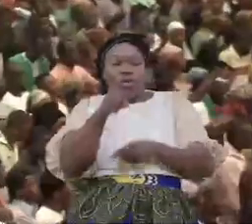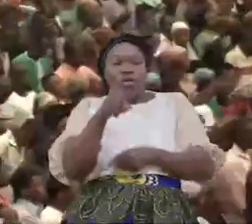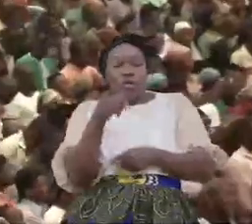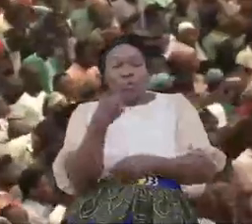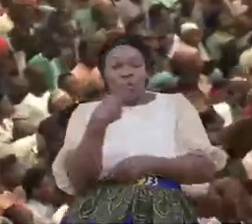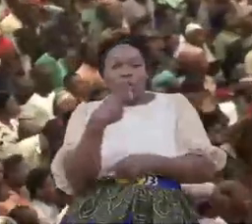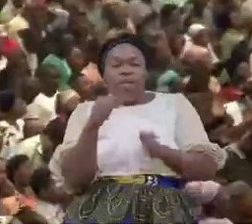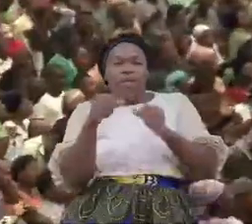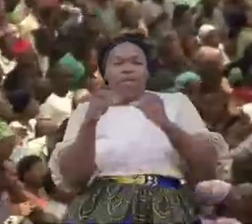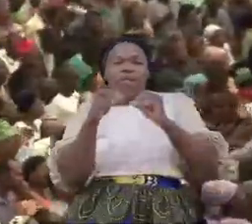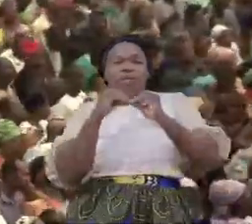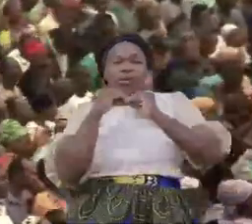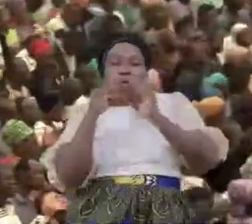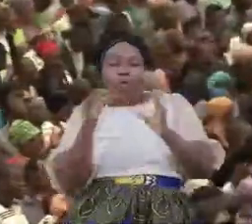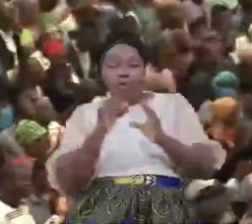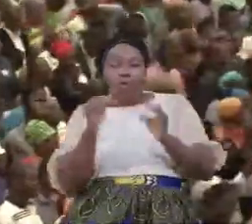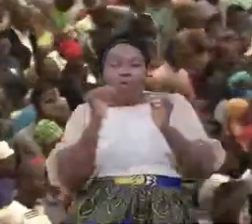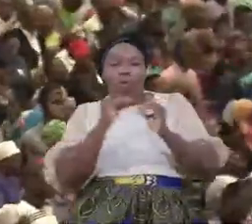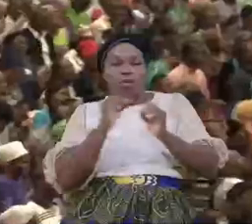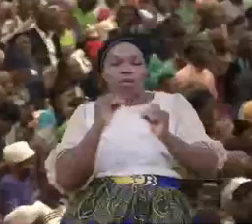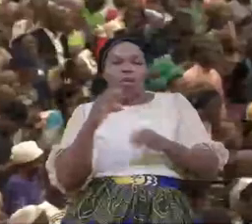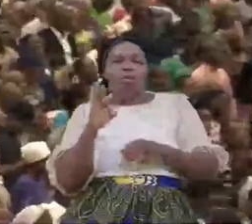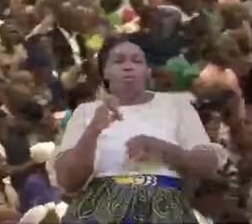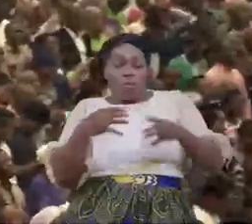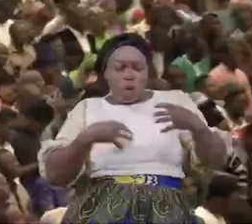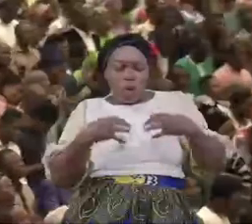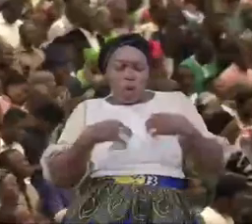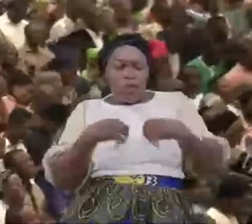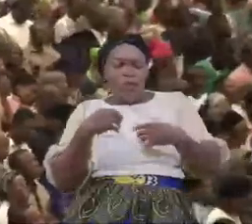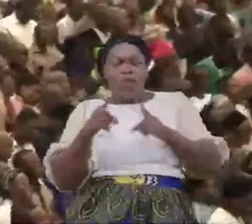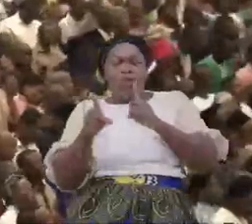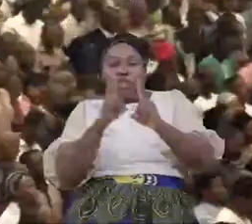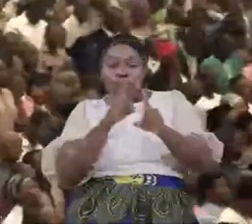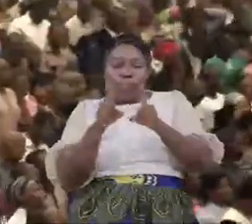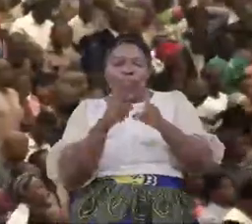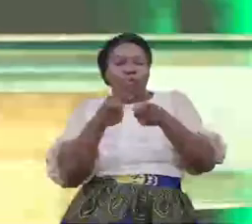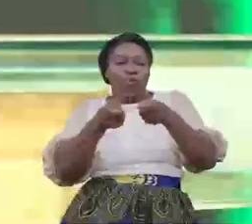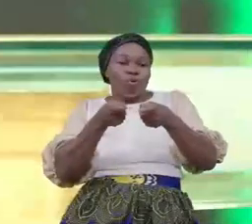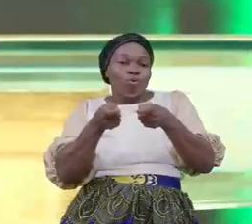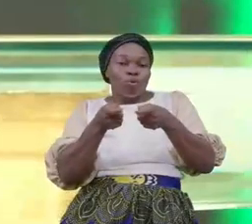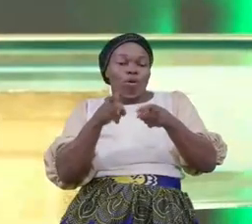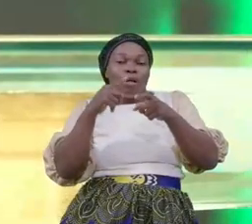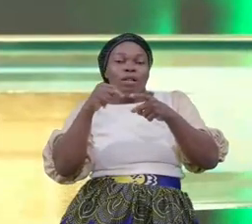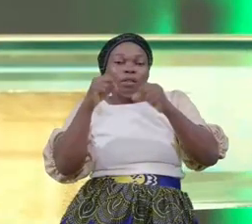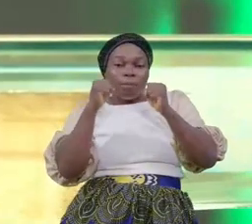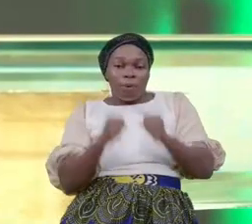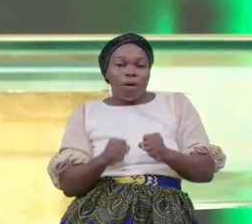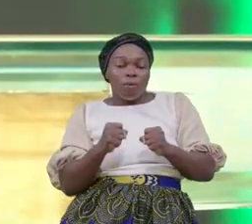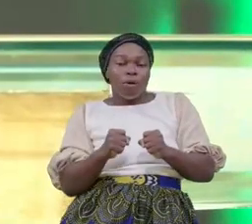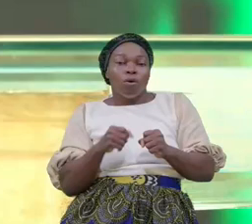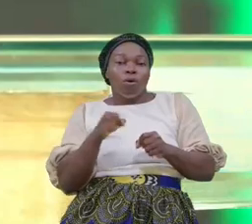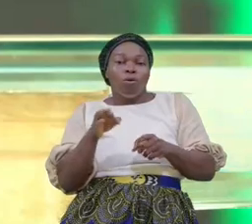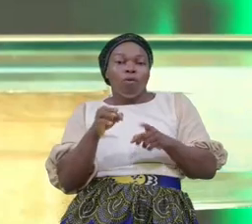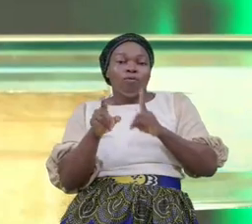de plainte au sujet d'un ennemi. Contrôlez votre parole. Le pouvoir